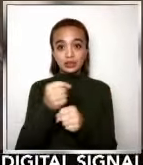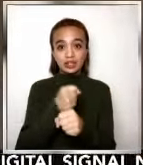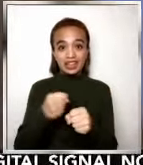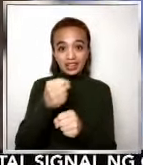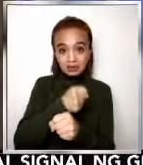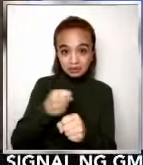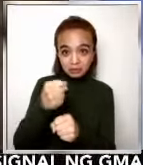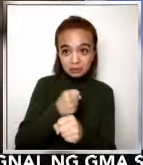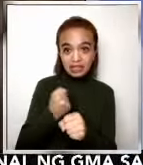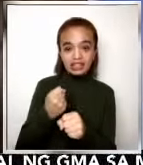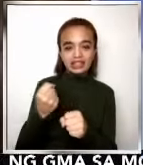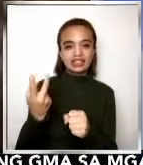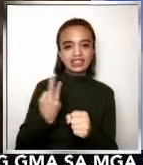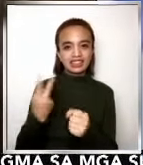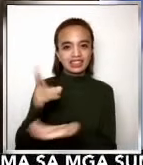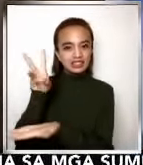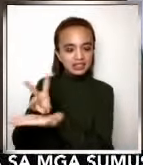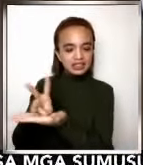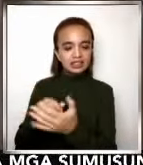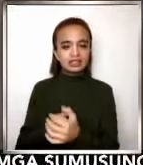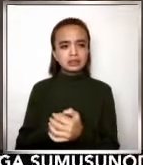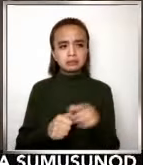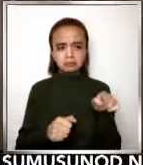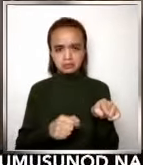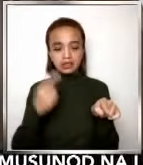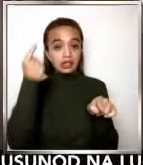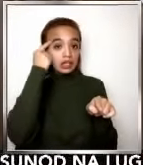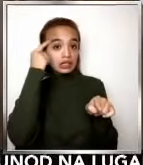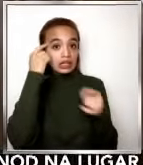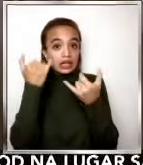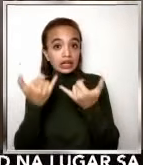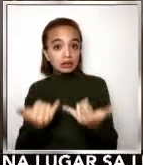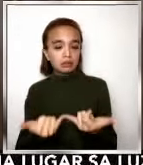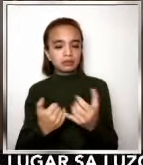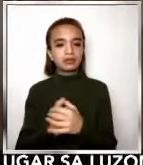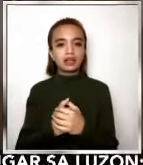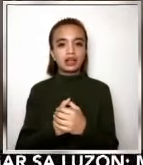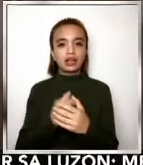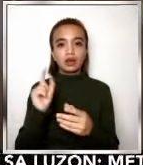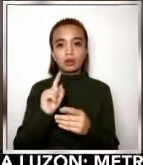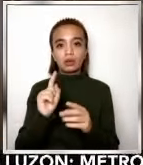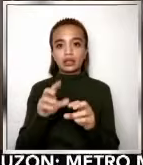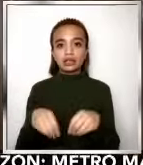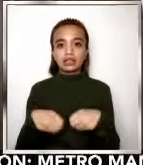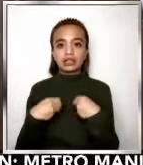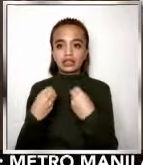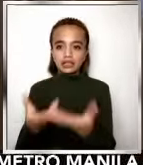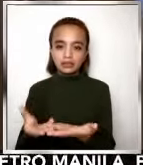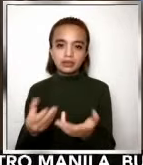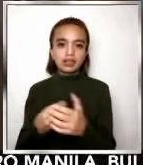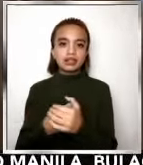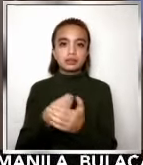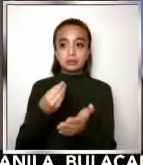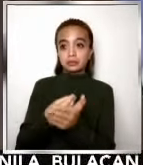lugar. Iniisip din daw ni Jack ngayon ang maipoprovide na income para sa pamilya. Mas naging